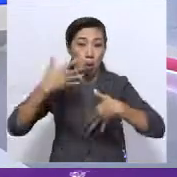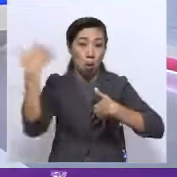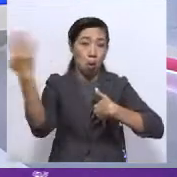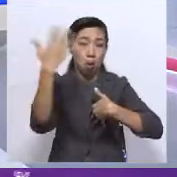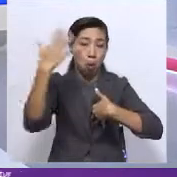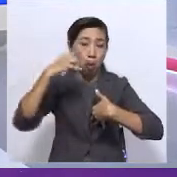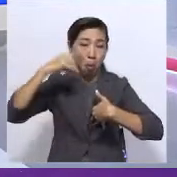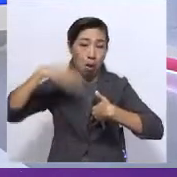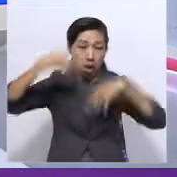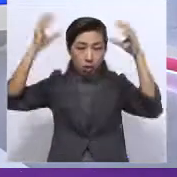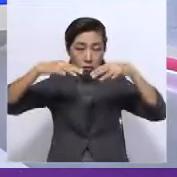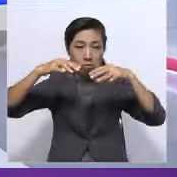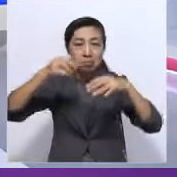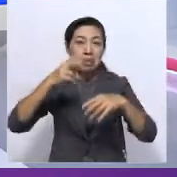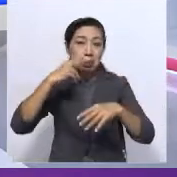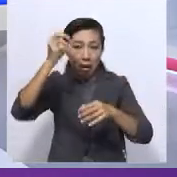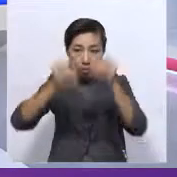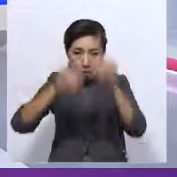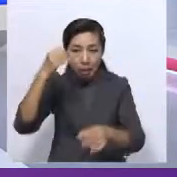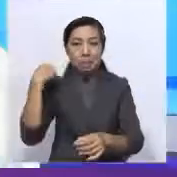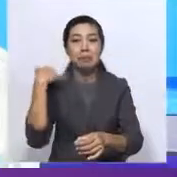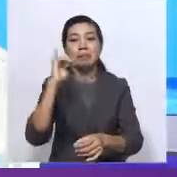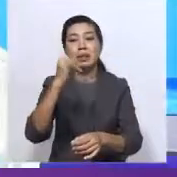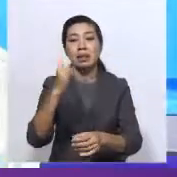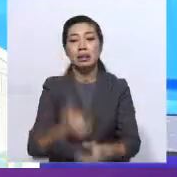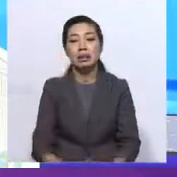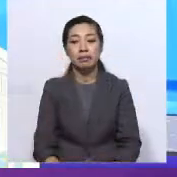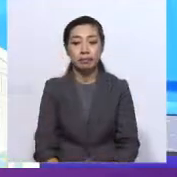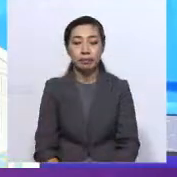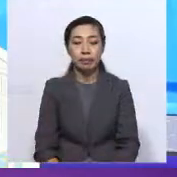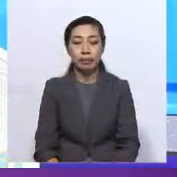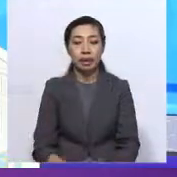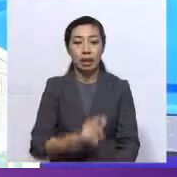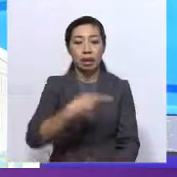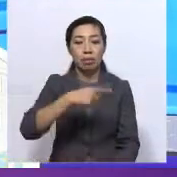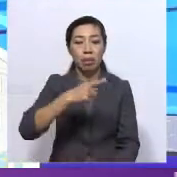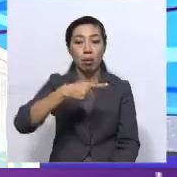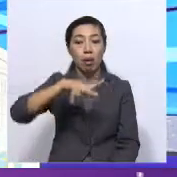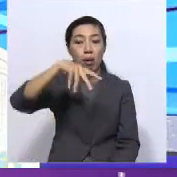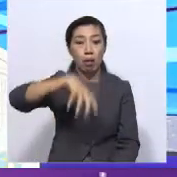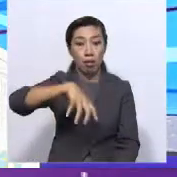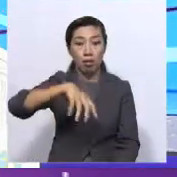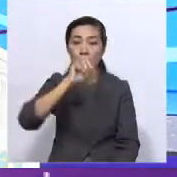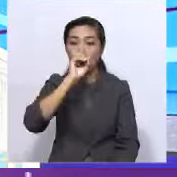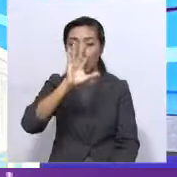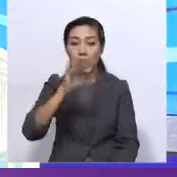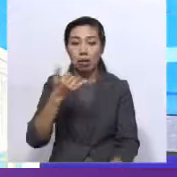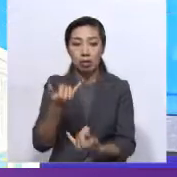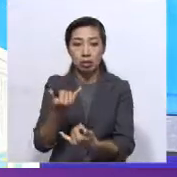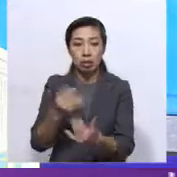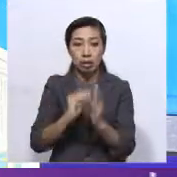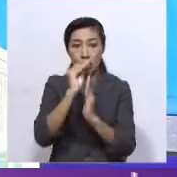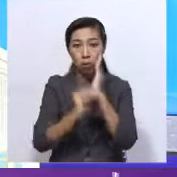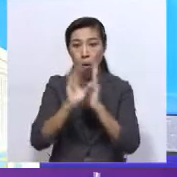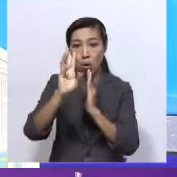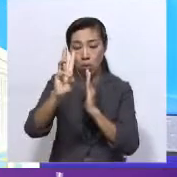พื้นที่ก็อาจจะมีลูกเห็บตกได้ด้วยนะคะทางด้านของกรมป้องกันและบรรเทาสาธารณภัยก็รายงานว่าพบ6จังหวั